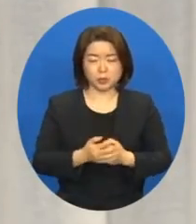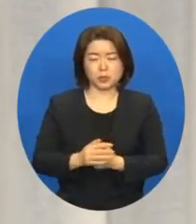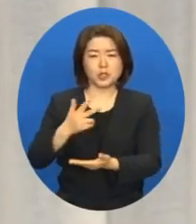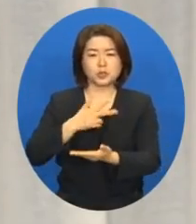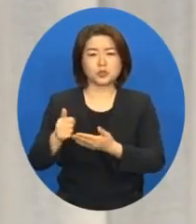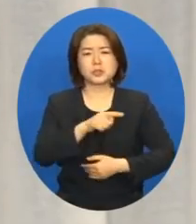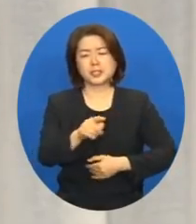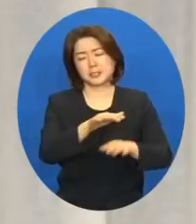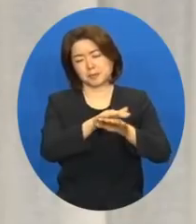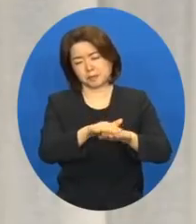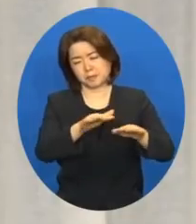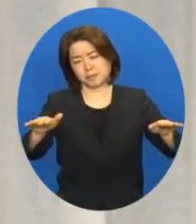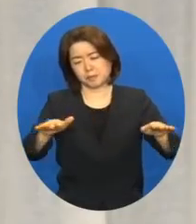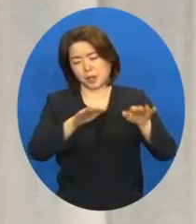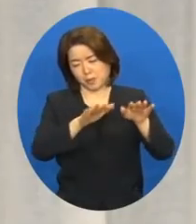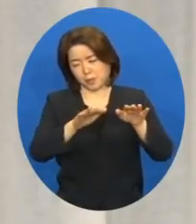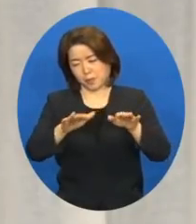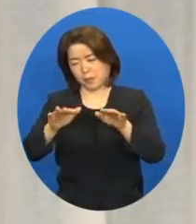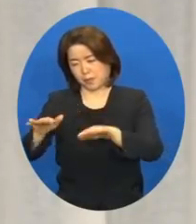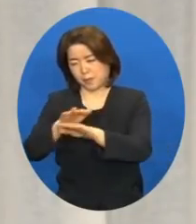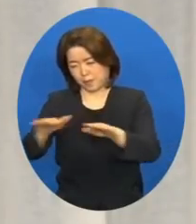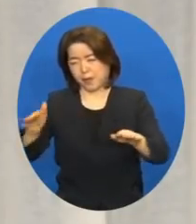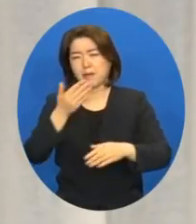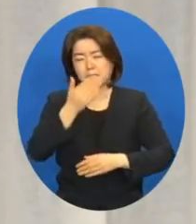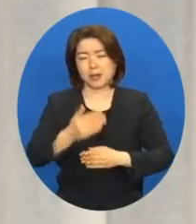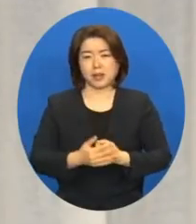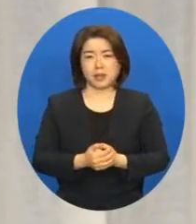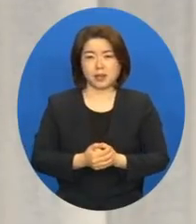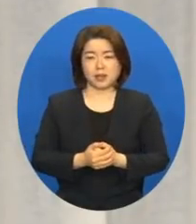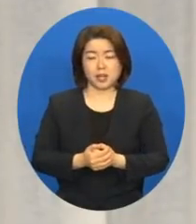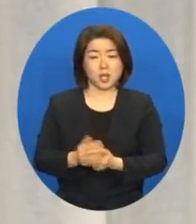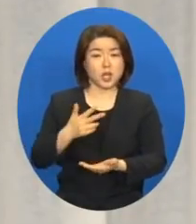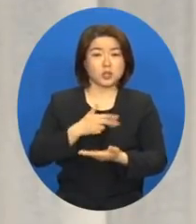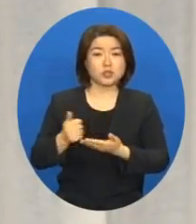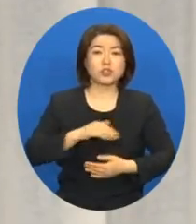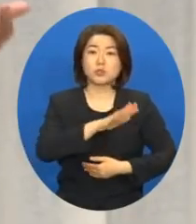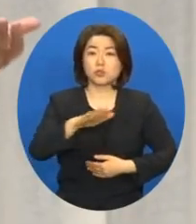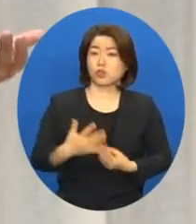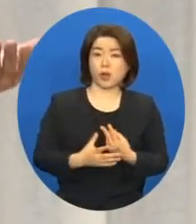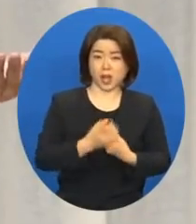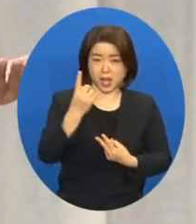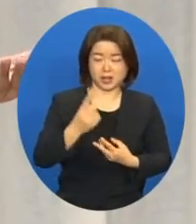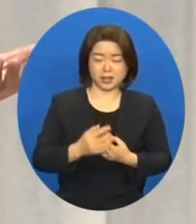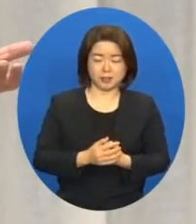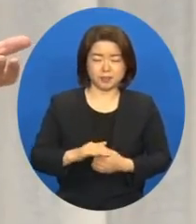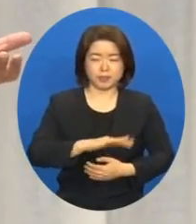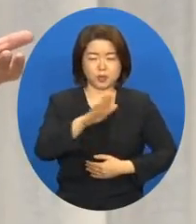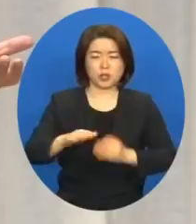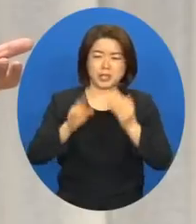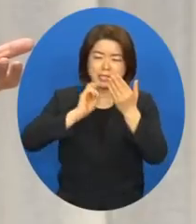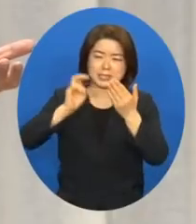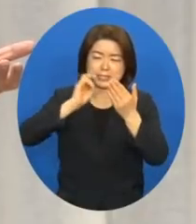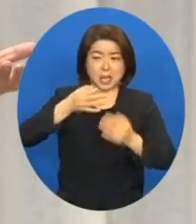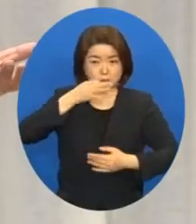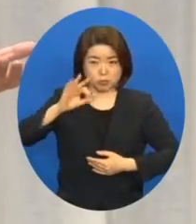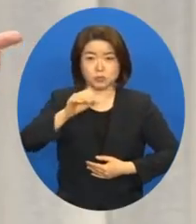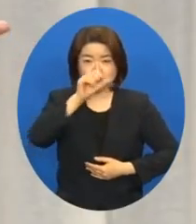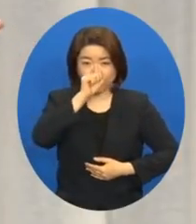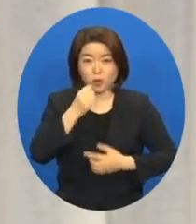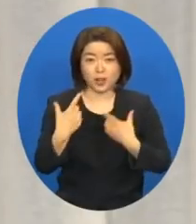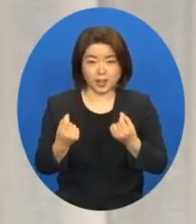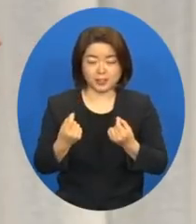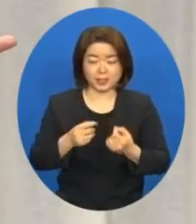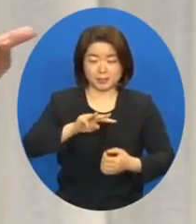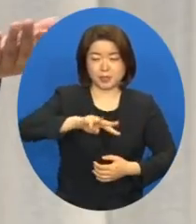있는 분이시잖아요. 그분이 우리와 하나라니까요. 우리가 한번 찬송을 불러보면 좋겠어요.